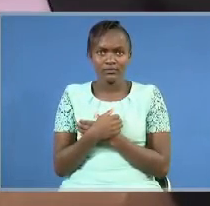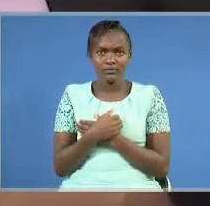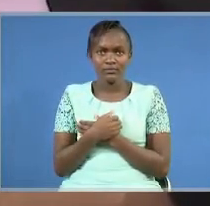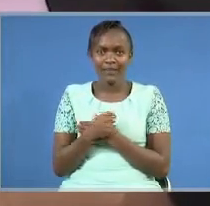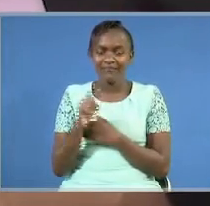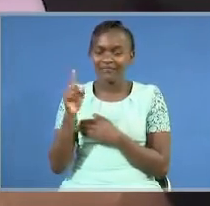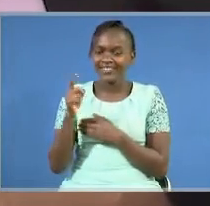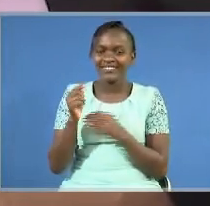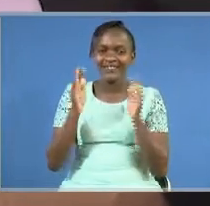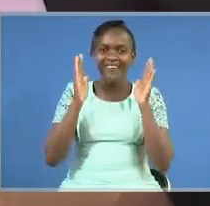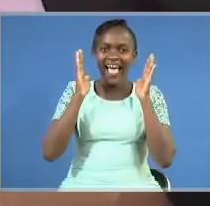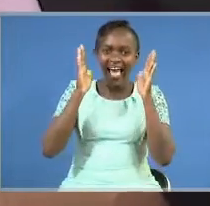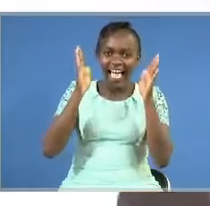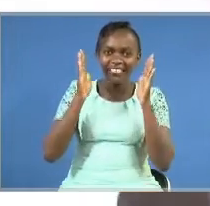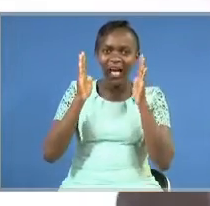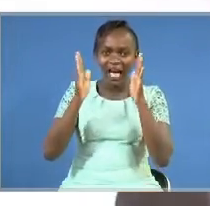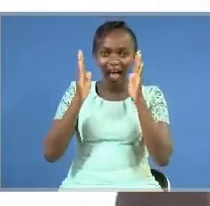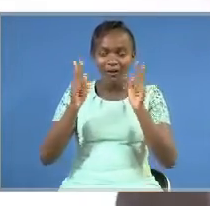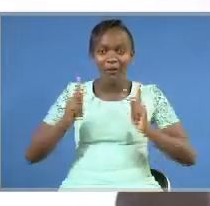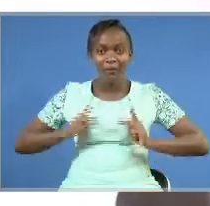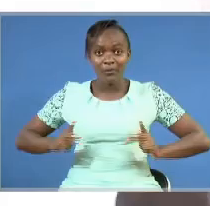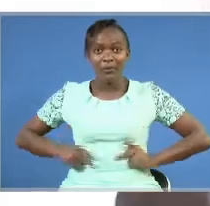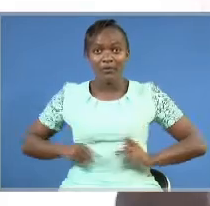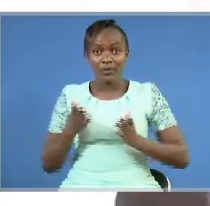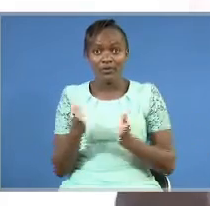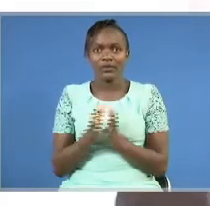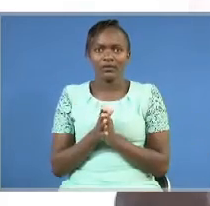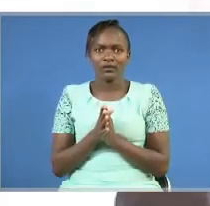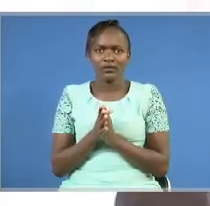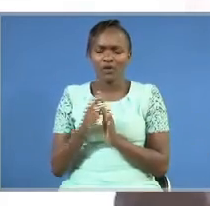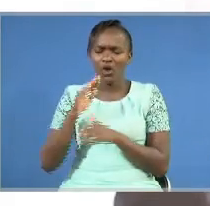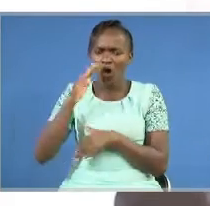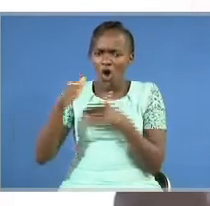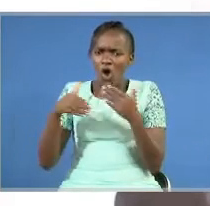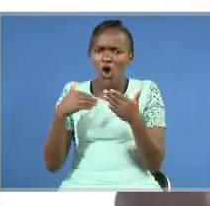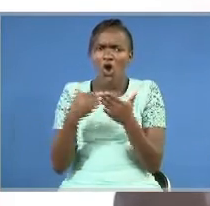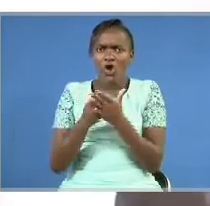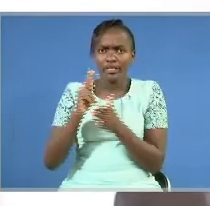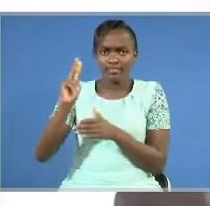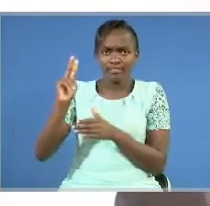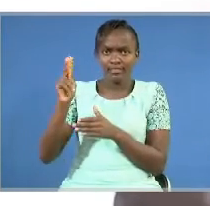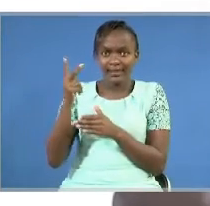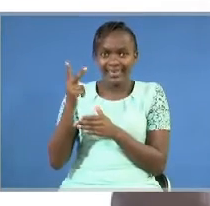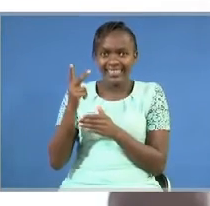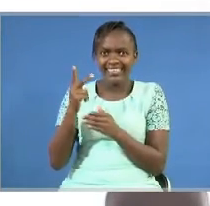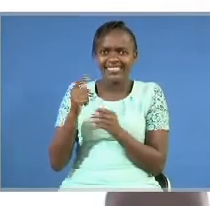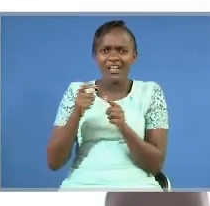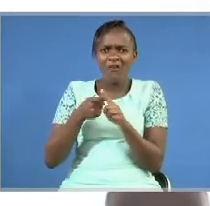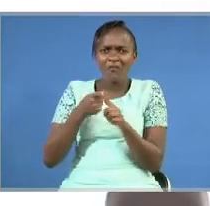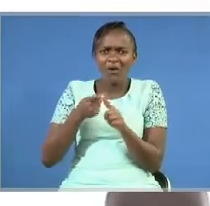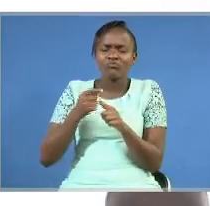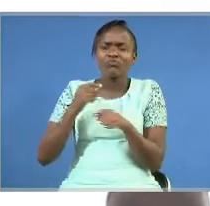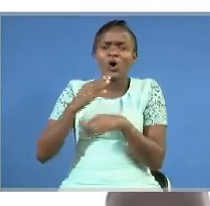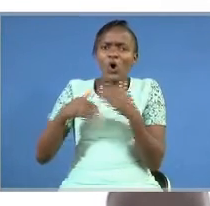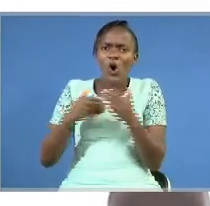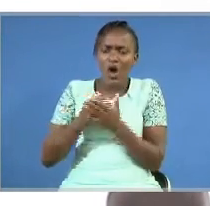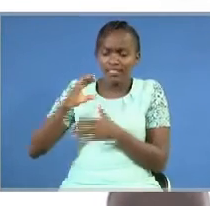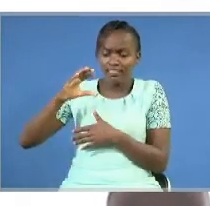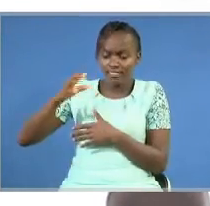watu wako, uongee mambo ya citizens everywhere in Kenya, in every sub county